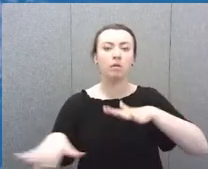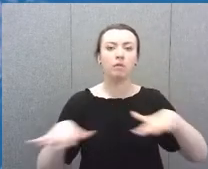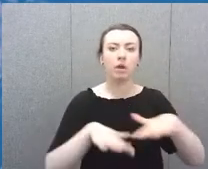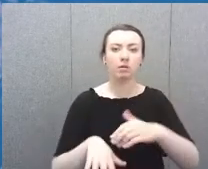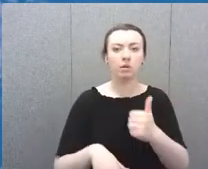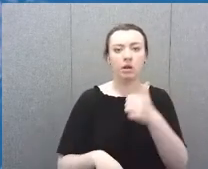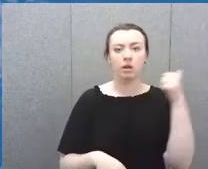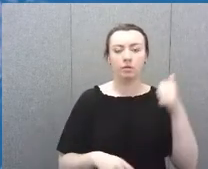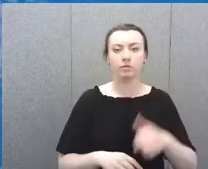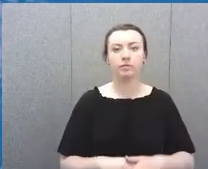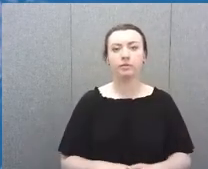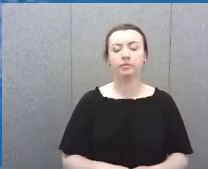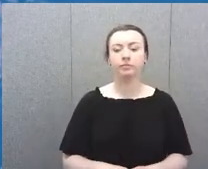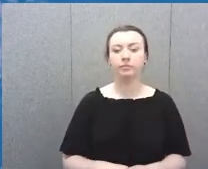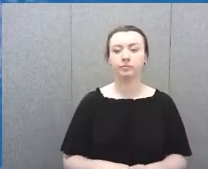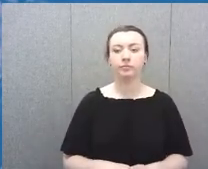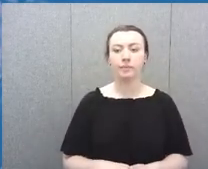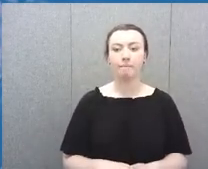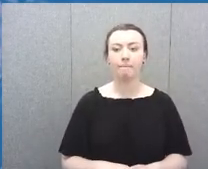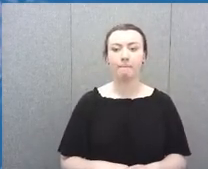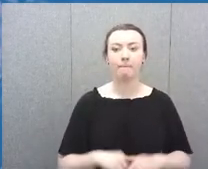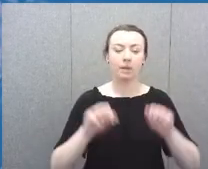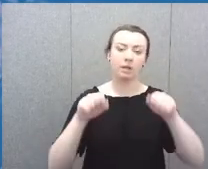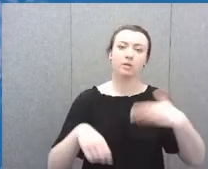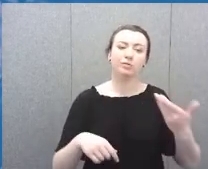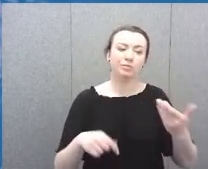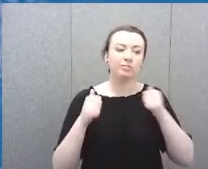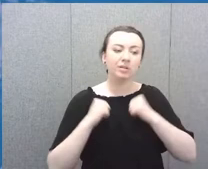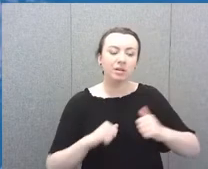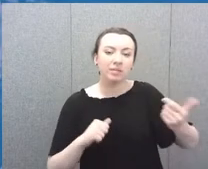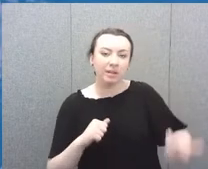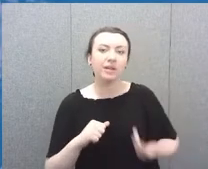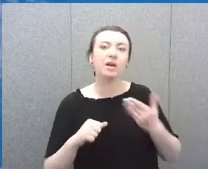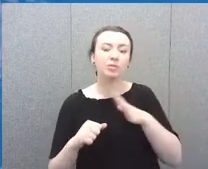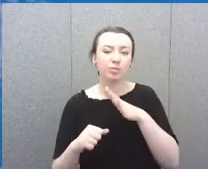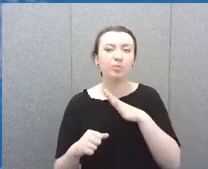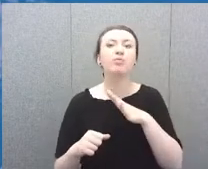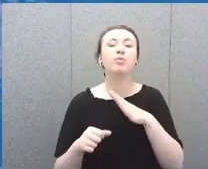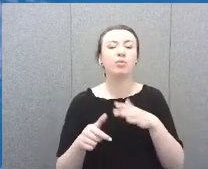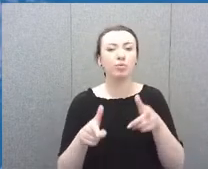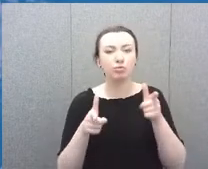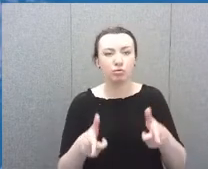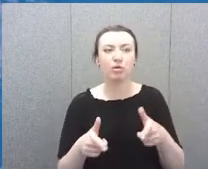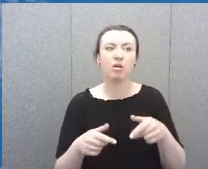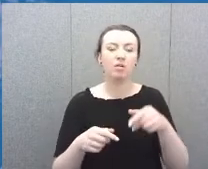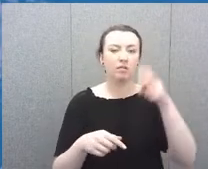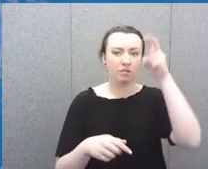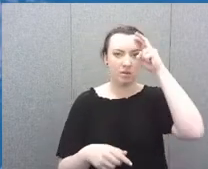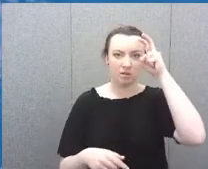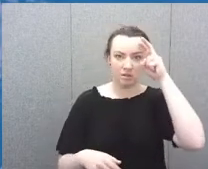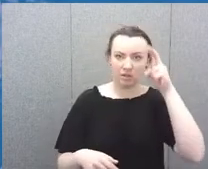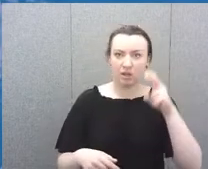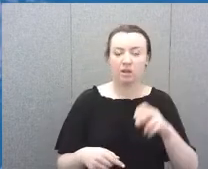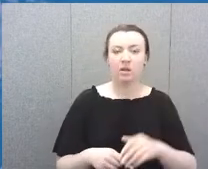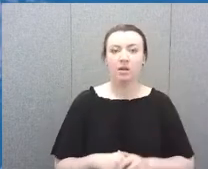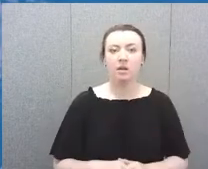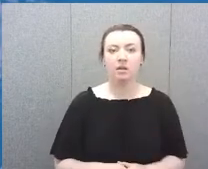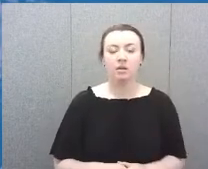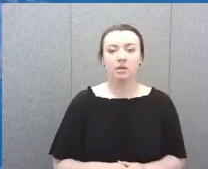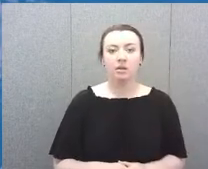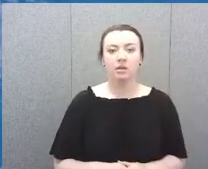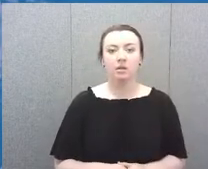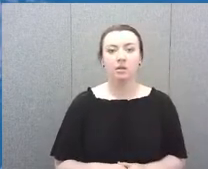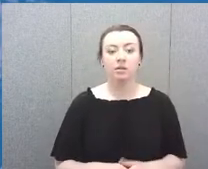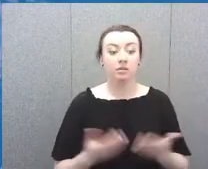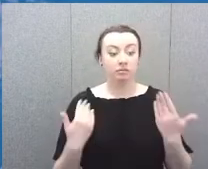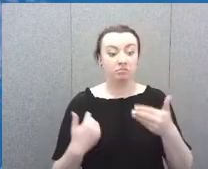персональное благополучие. Опять же, у нас патерналистическая страна, и то, что происходило после выборов, показало,